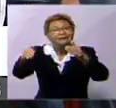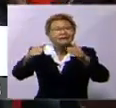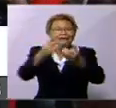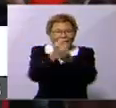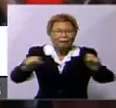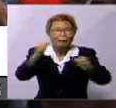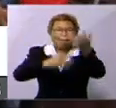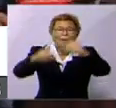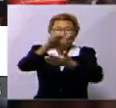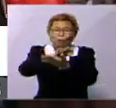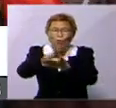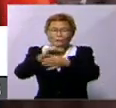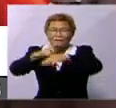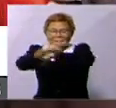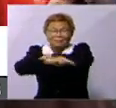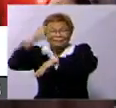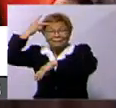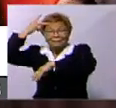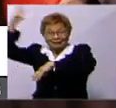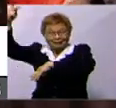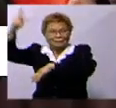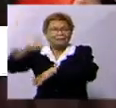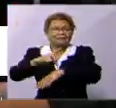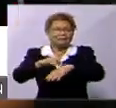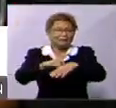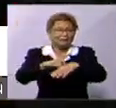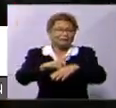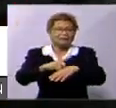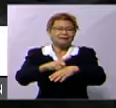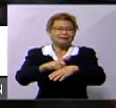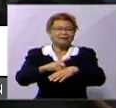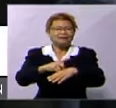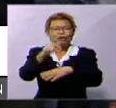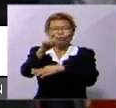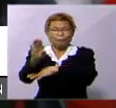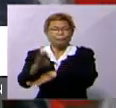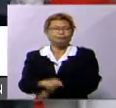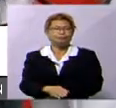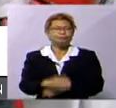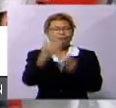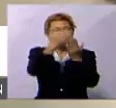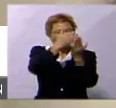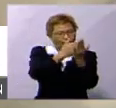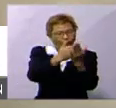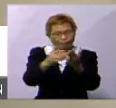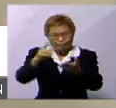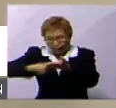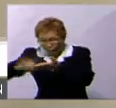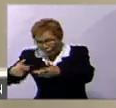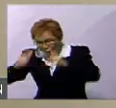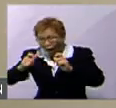sekolah-sekolah aliran agama Negeri Kelantan di dewan jubli perak Sultan Ismail Petra kota bahu langkah pemeriksaan segera tersebut